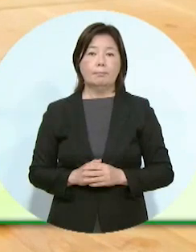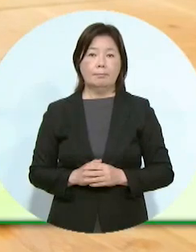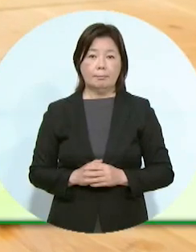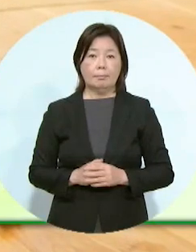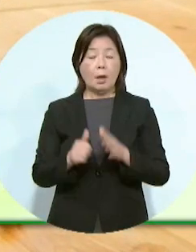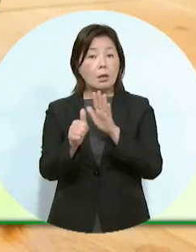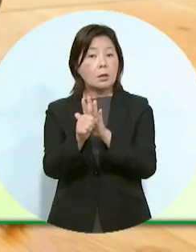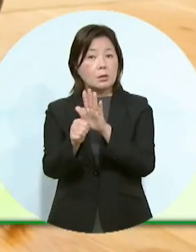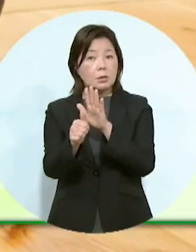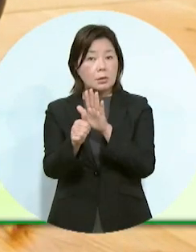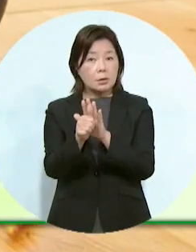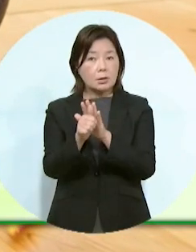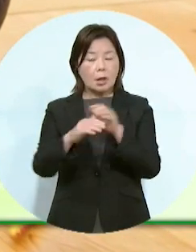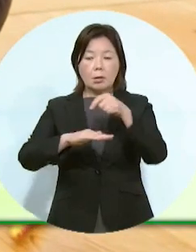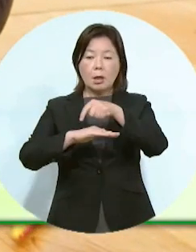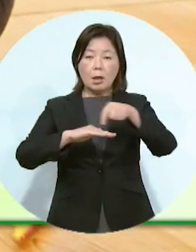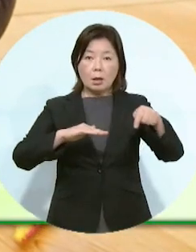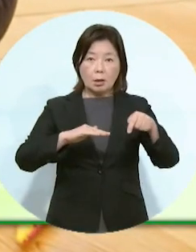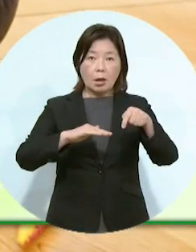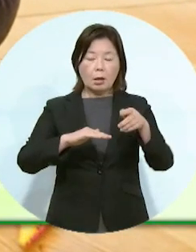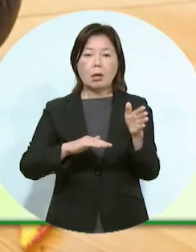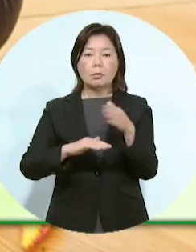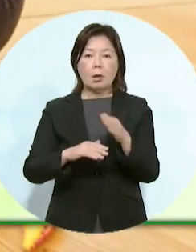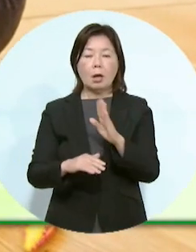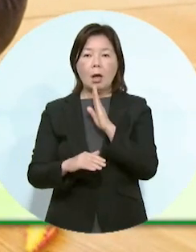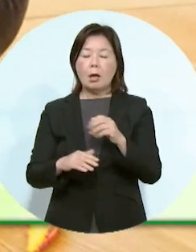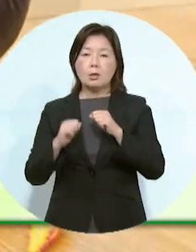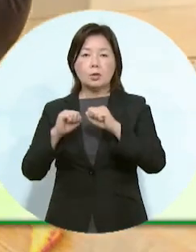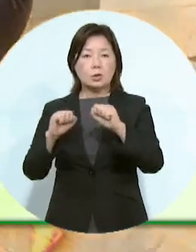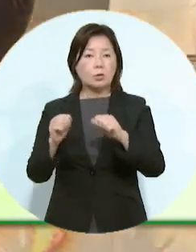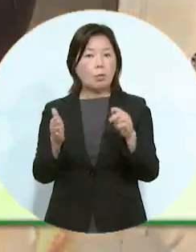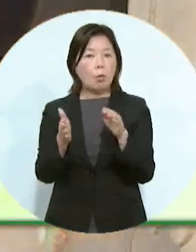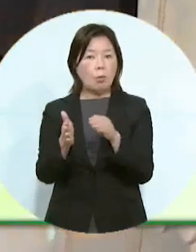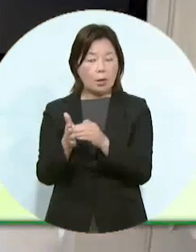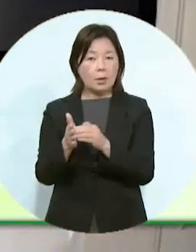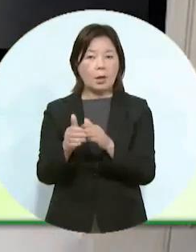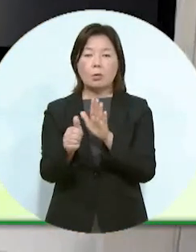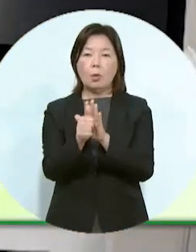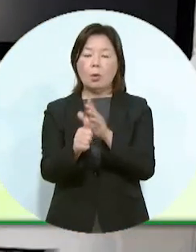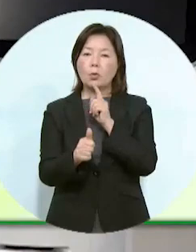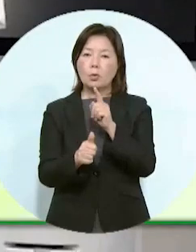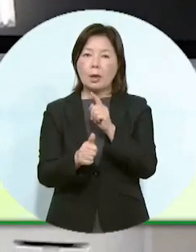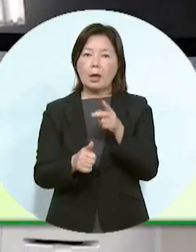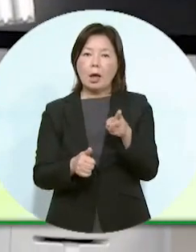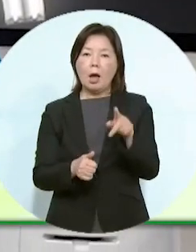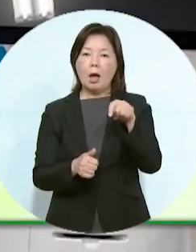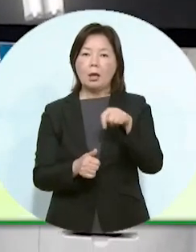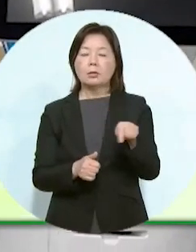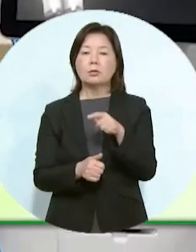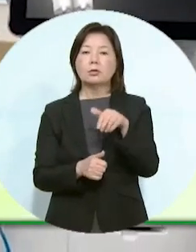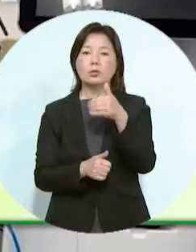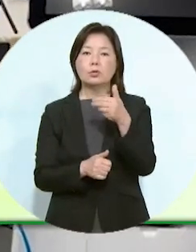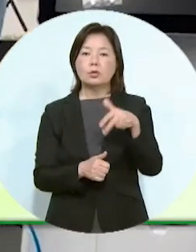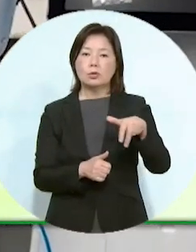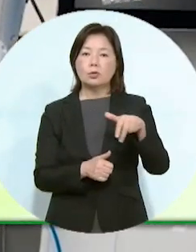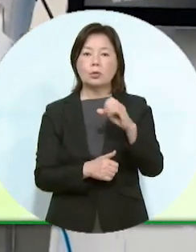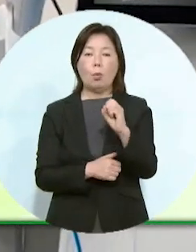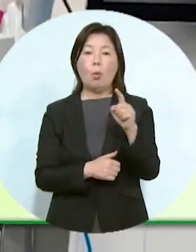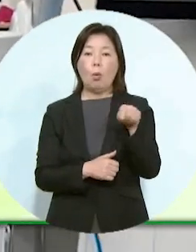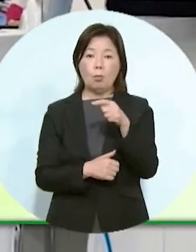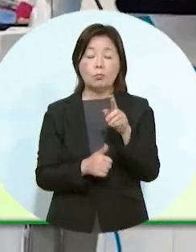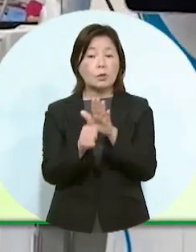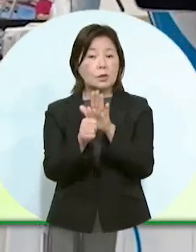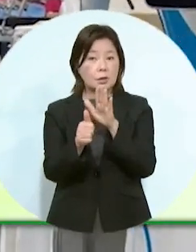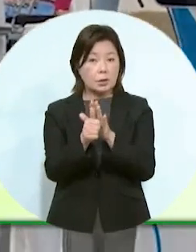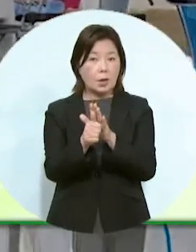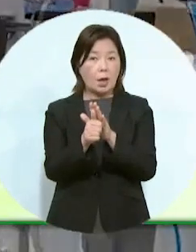支援には計画策定から実行に対する助言などのハンズオン支援と検証に要する費